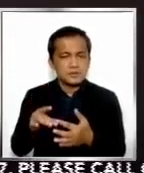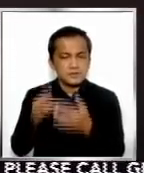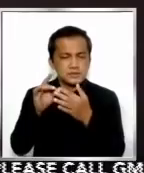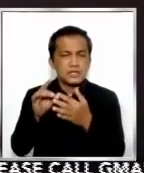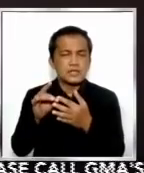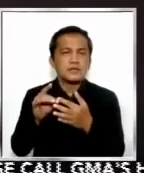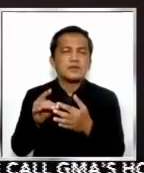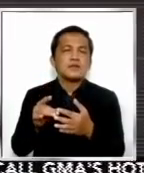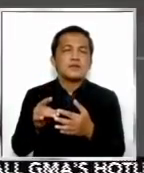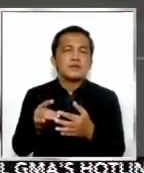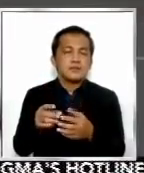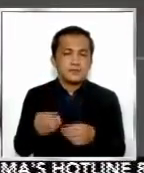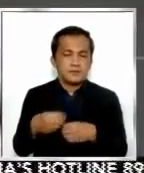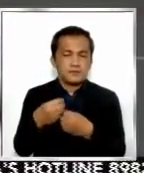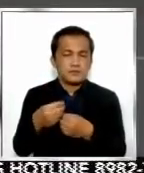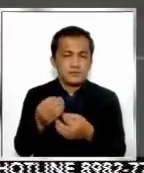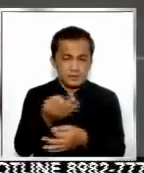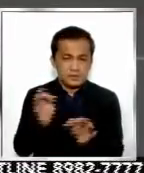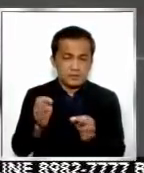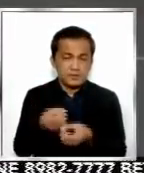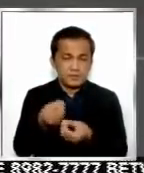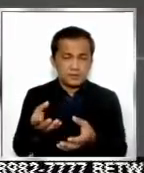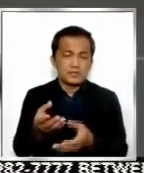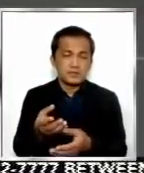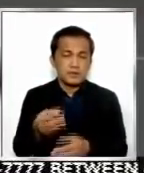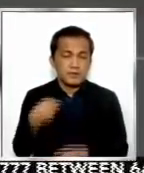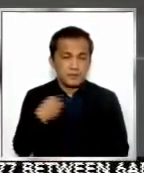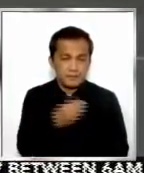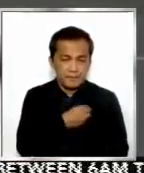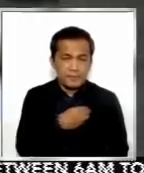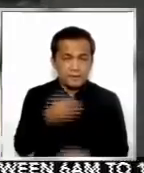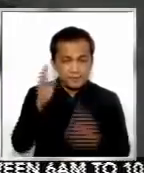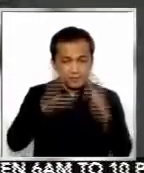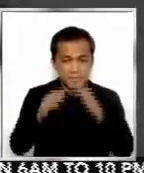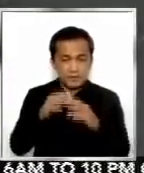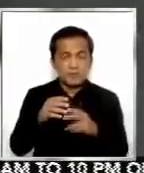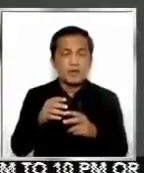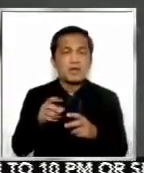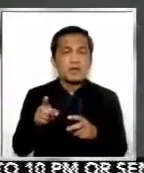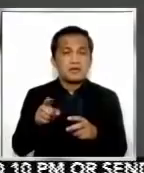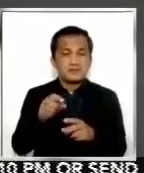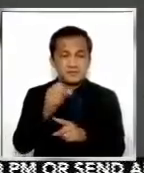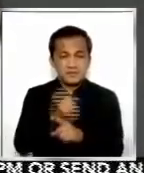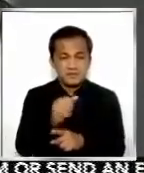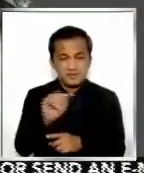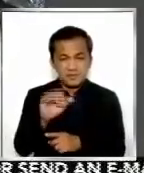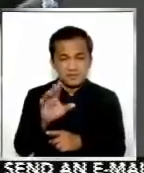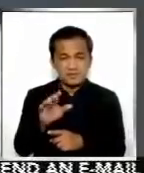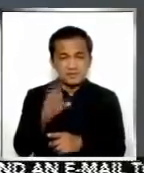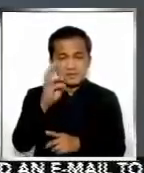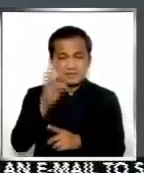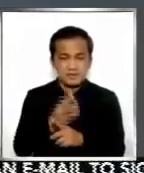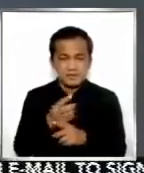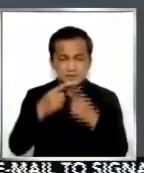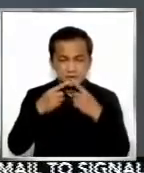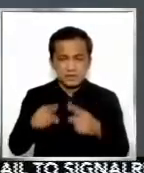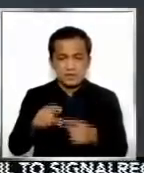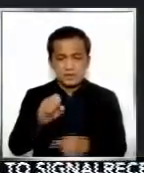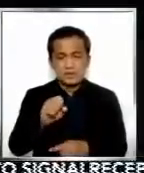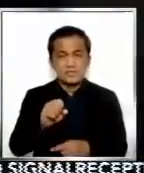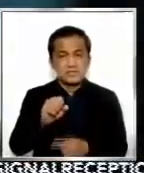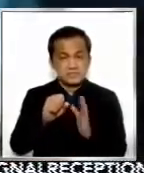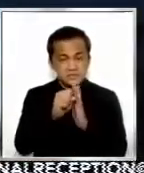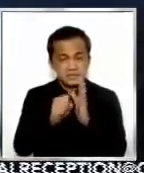ine-extend sa mga miyembro. Ang problema, hanggang September 15 na lamang ang 6 na buwang deklarasyon ng state of calamity. Pagtapos